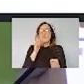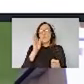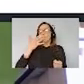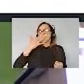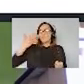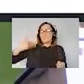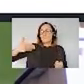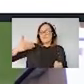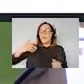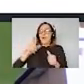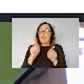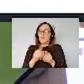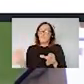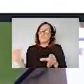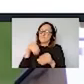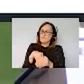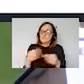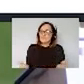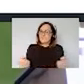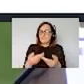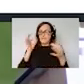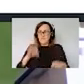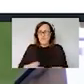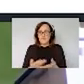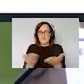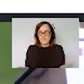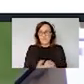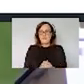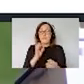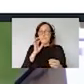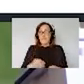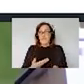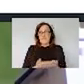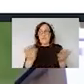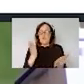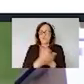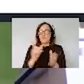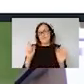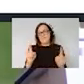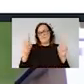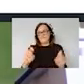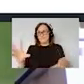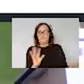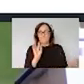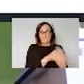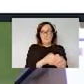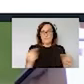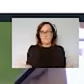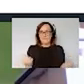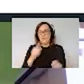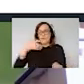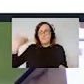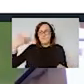mówione, ale zaangażowane też z zaangażowaniem Państwa. W związku z czym, drodzy Państwo, już Państwa muszę zaangażować, bo tak się nie da. Ja już dużo